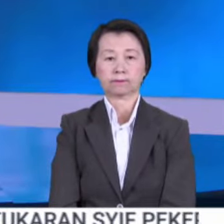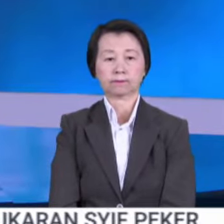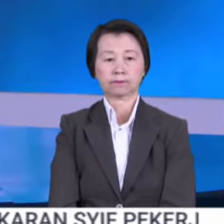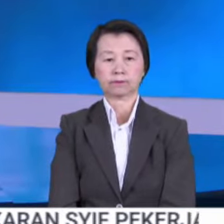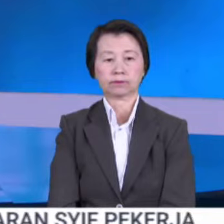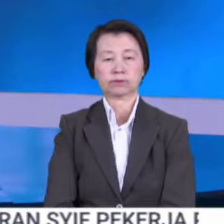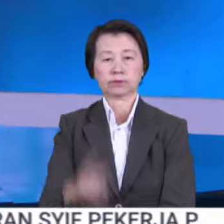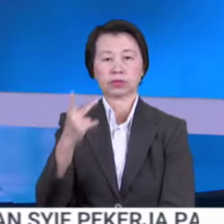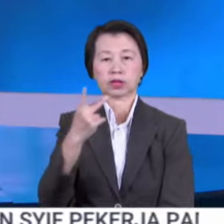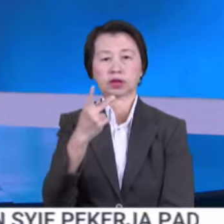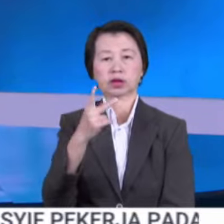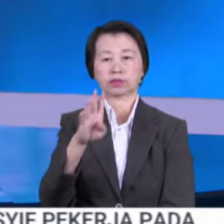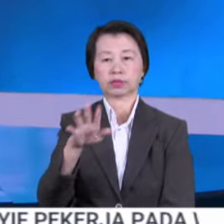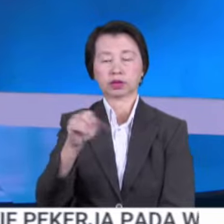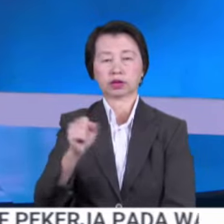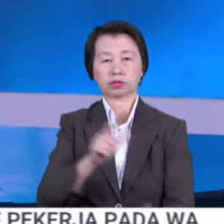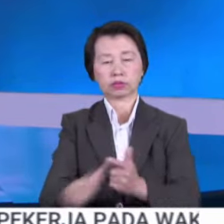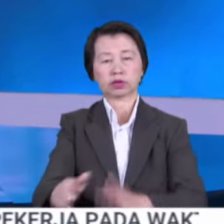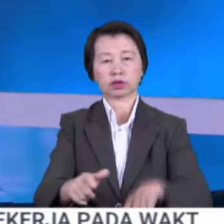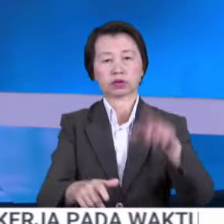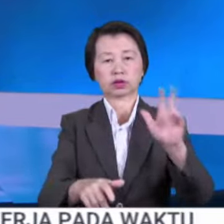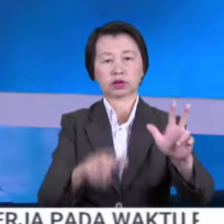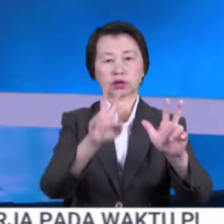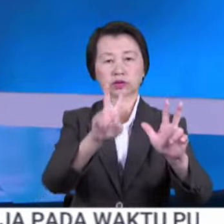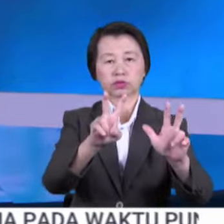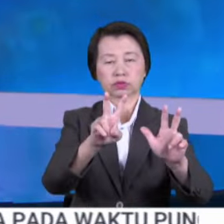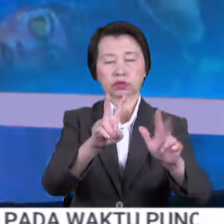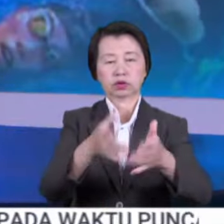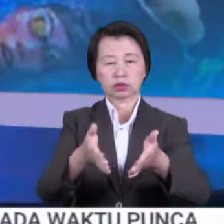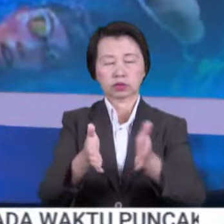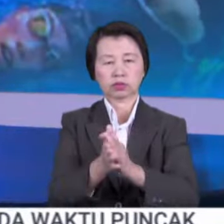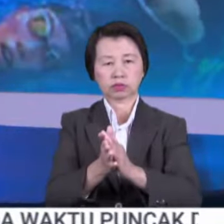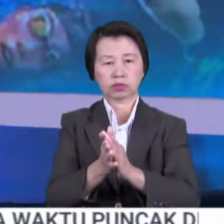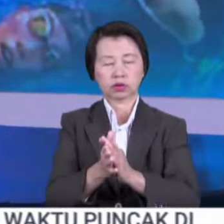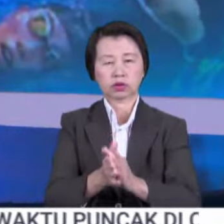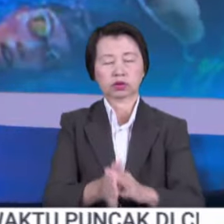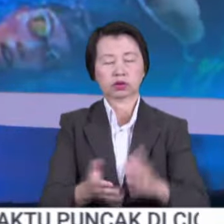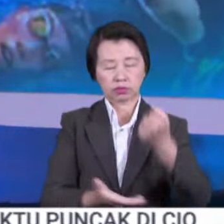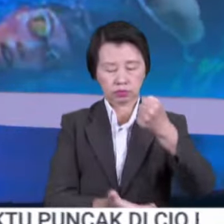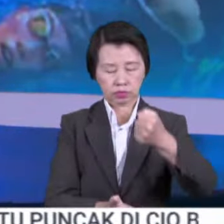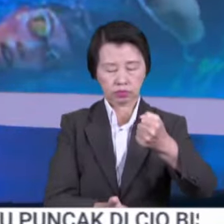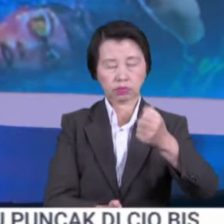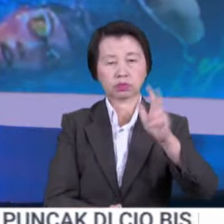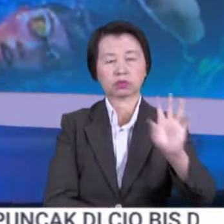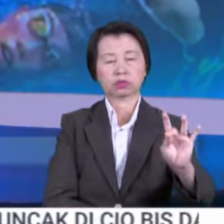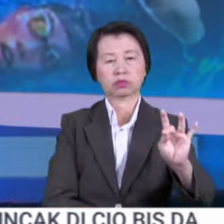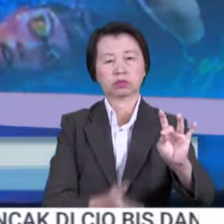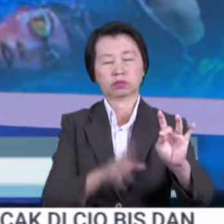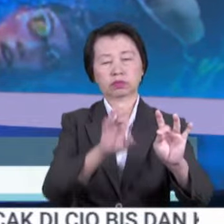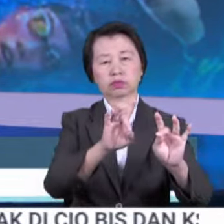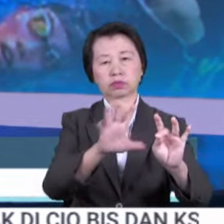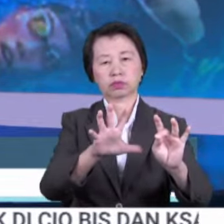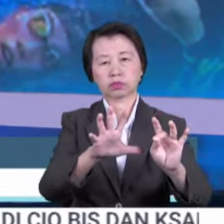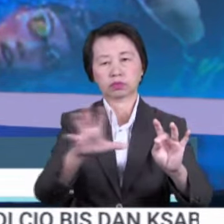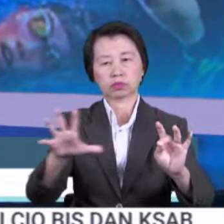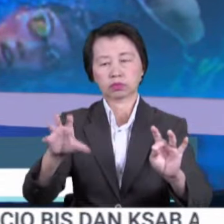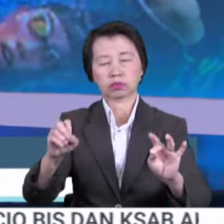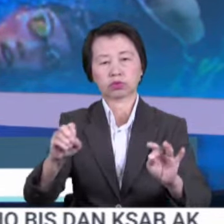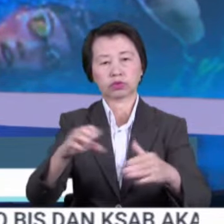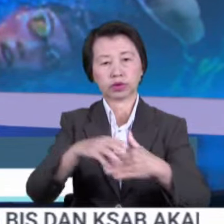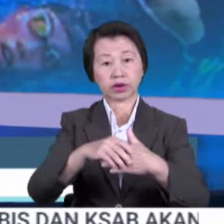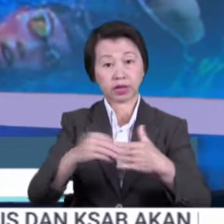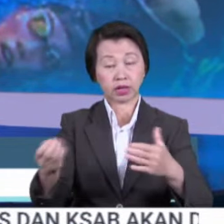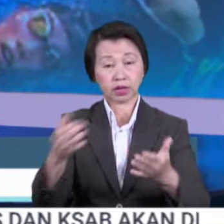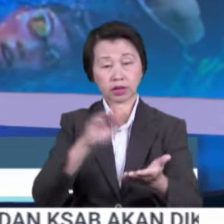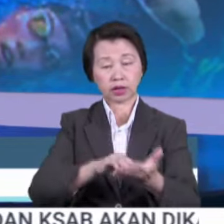S meluluskan 32 permohonan melibatkan dana sebanyak 880.000 bagi program